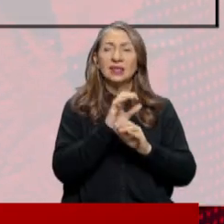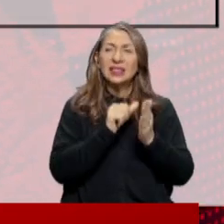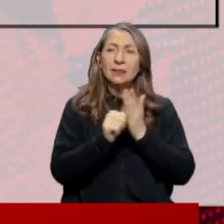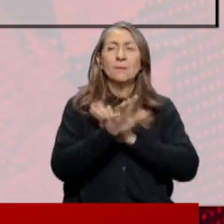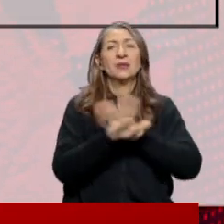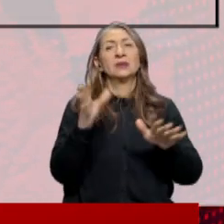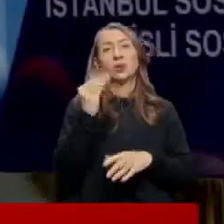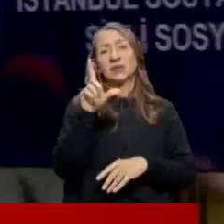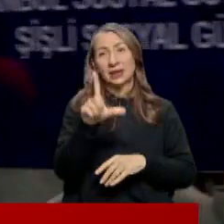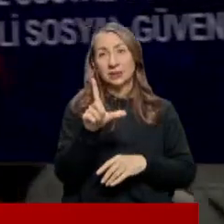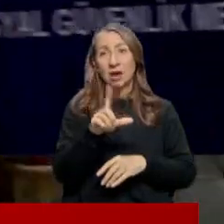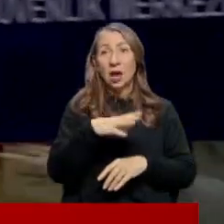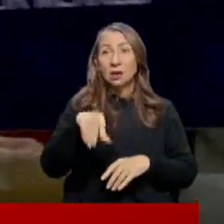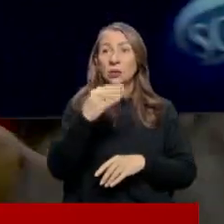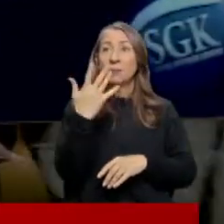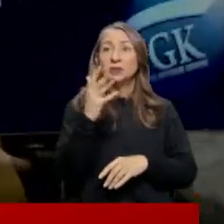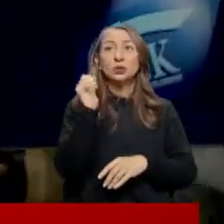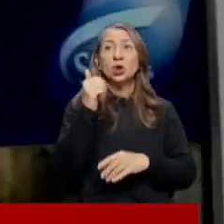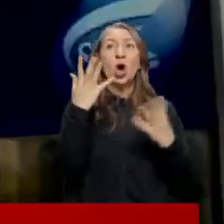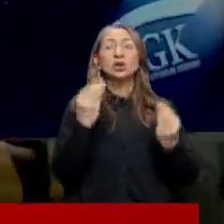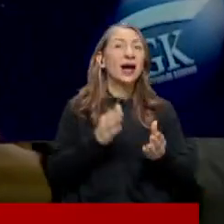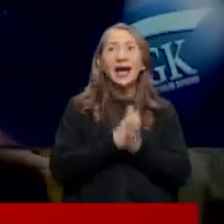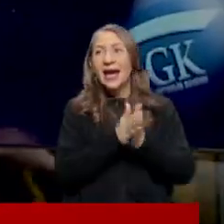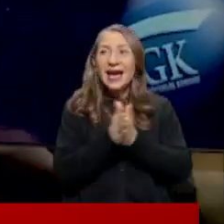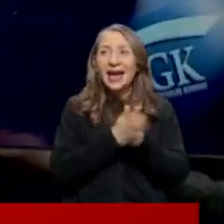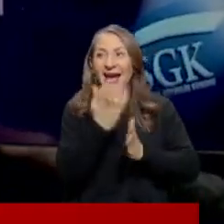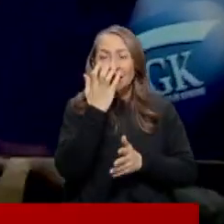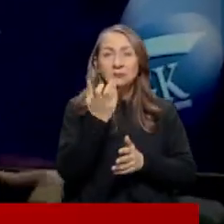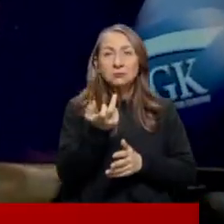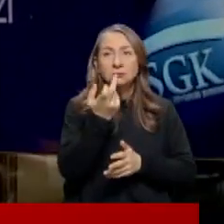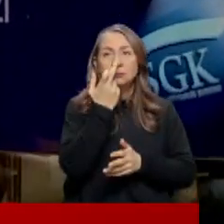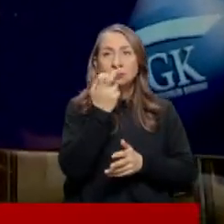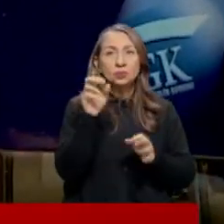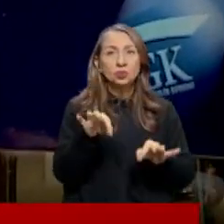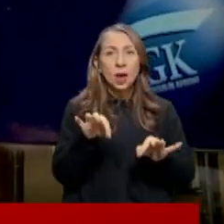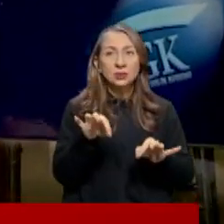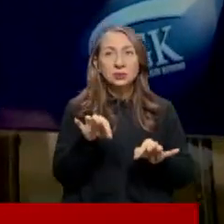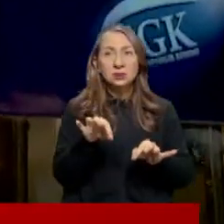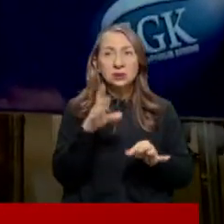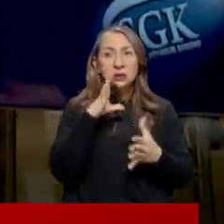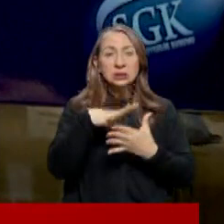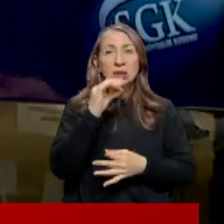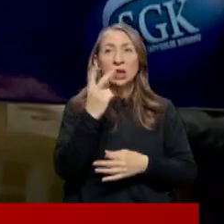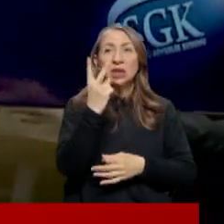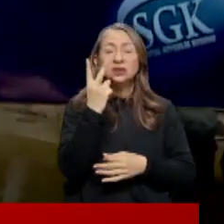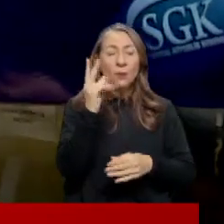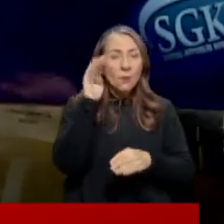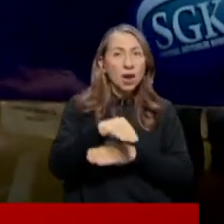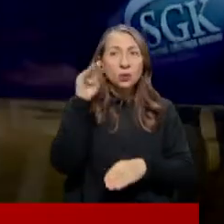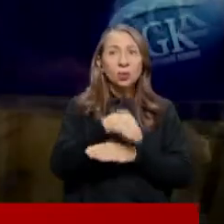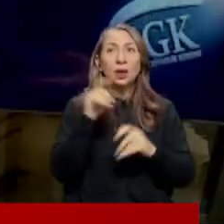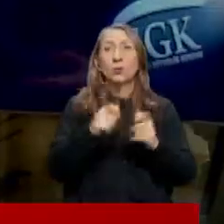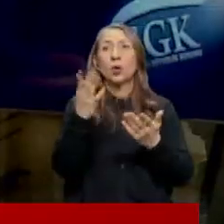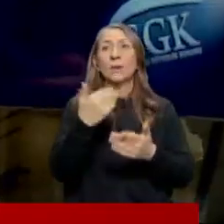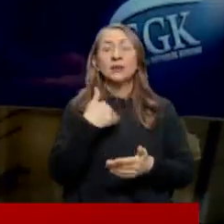tamamlanması gerekiyor. Herkes 5000 günden olacak diye bekliyordu. Biz de öyle bekliyorduk. Şu an insanları iki seferdir mağdur ediyorlar